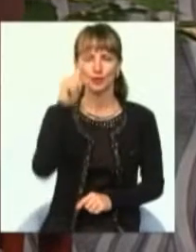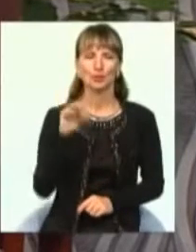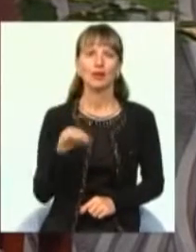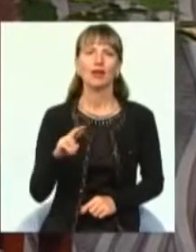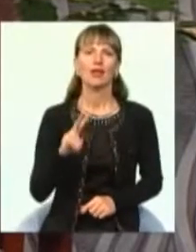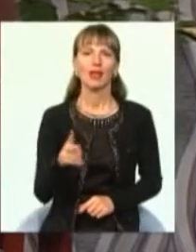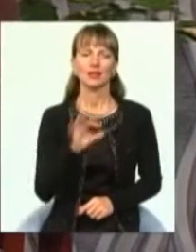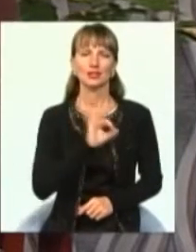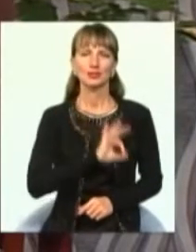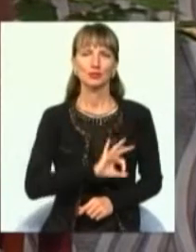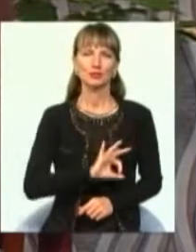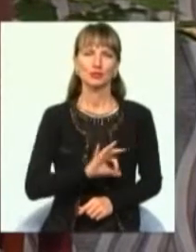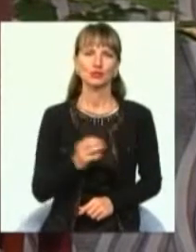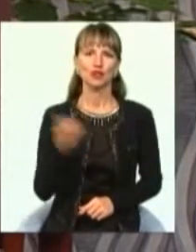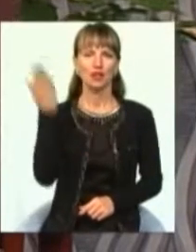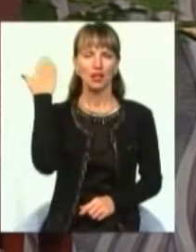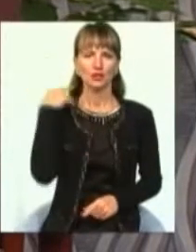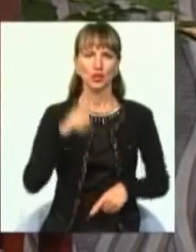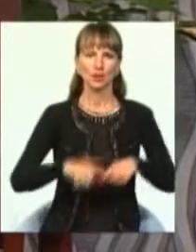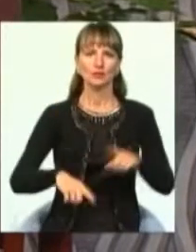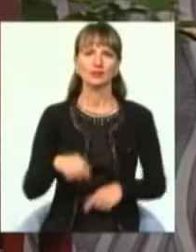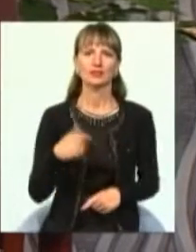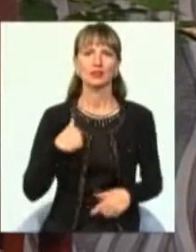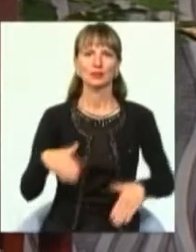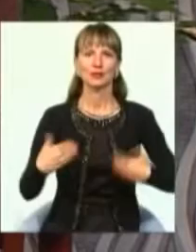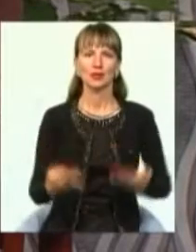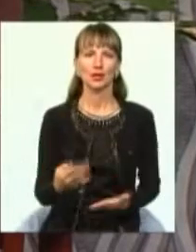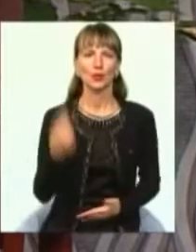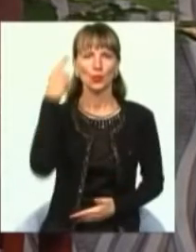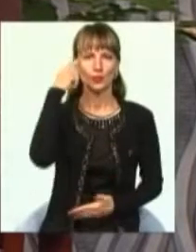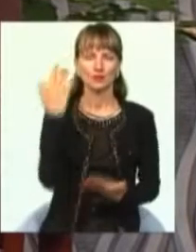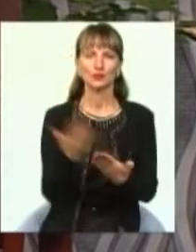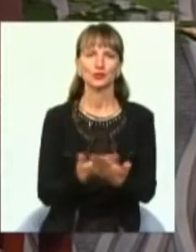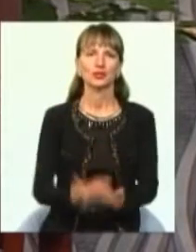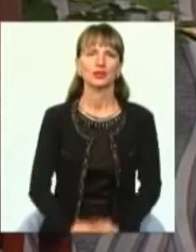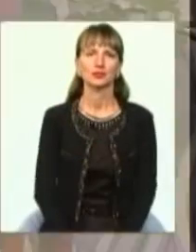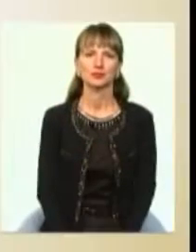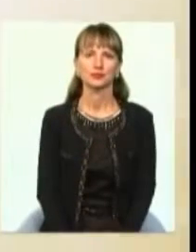і як їх використовували ще наші предки, я пропоную дізнатися у сюжеті.